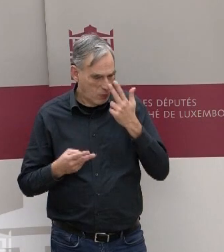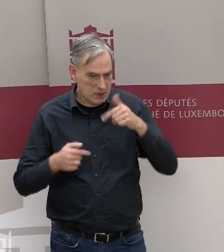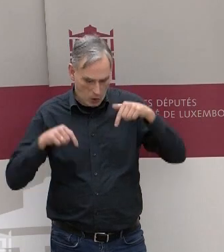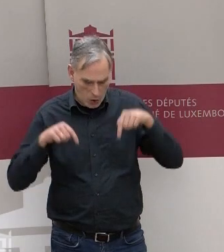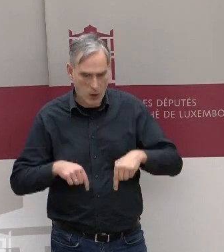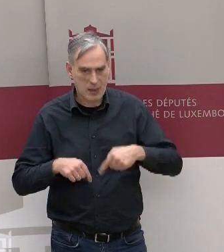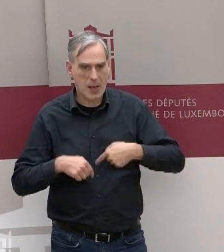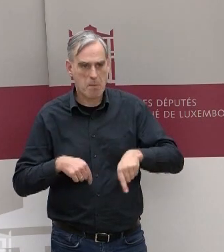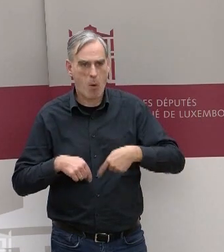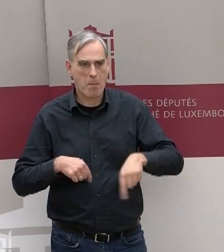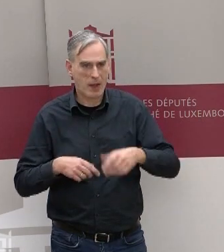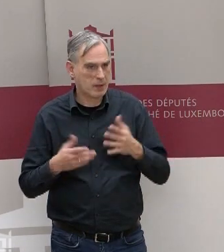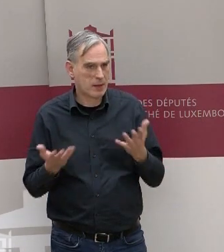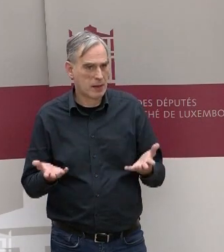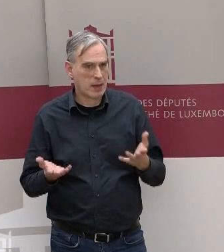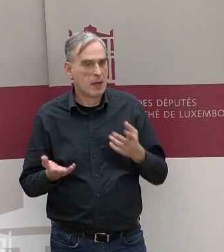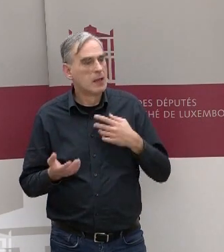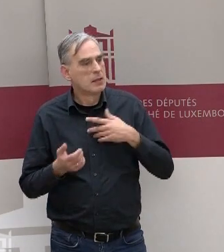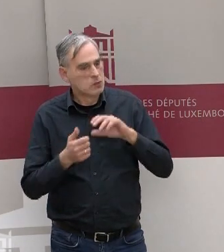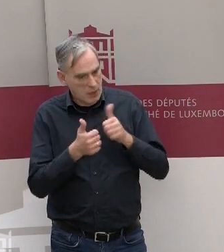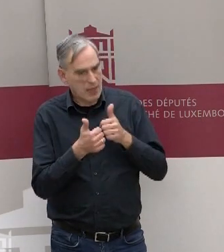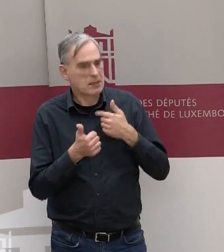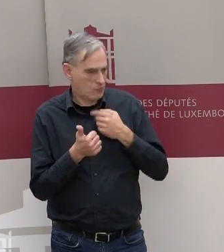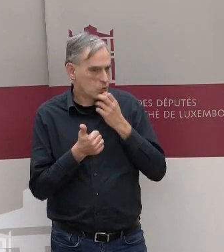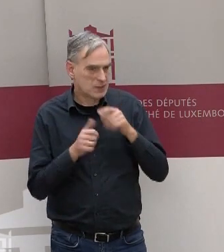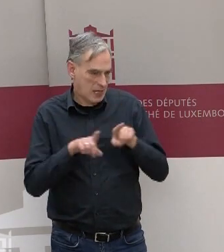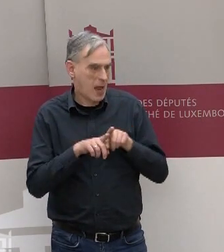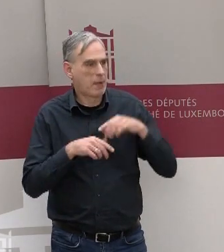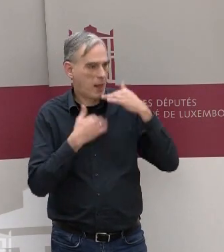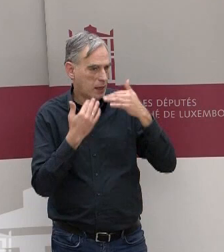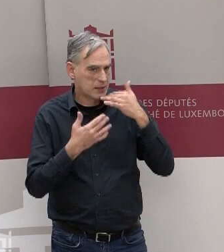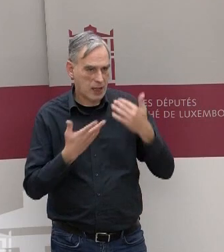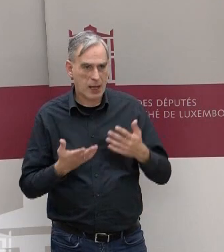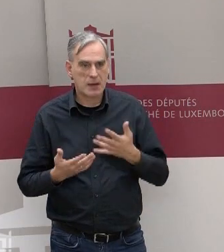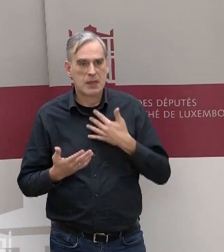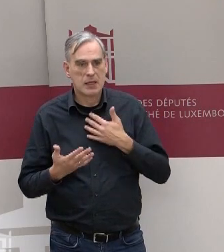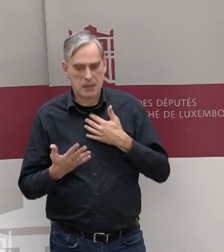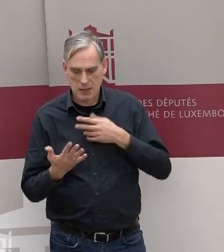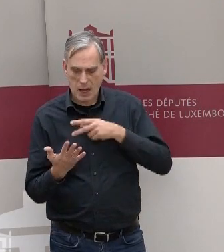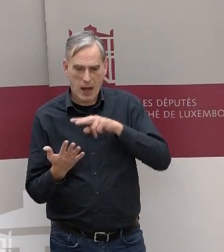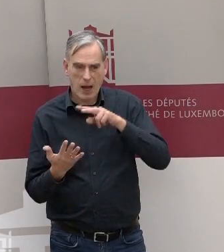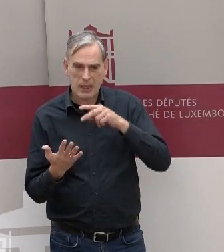machen. Weil wir lesen sie, wissen auch nicht oder vielleicht auch andere Zuhören raus.